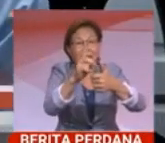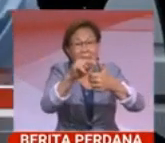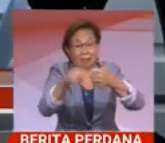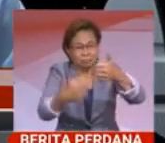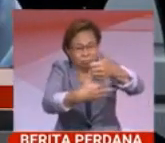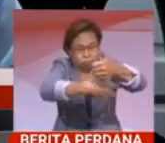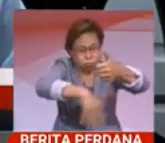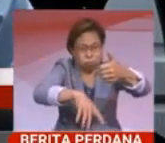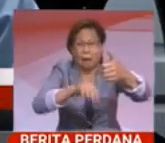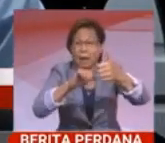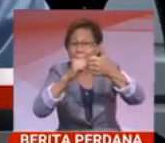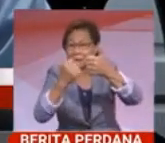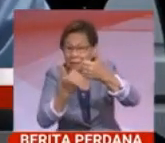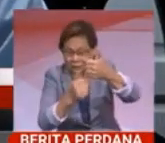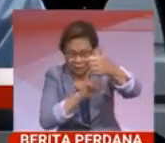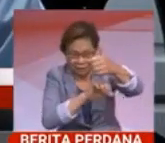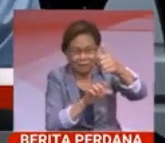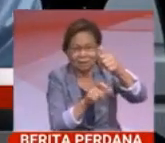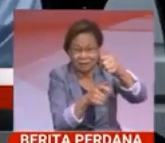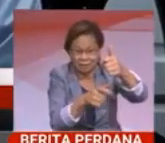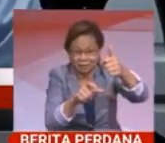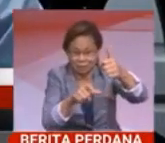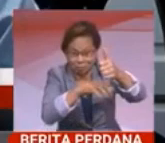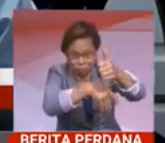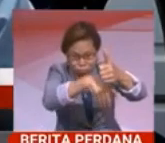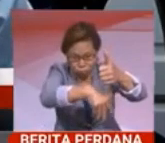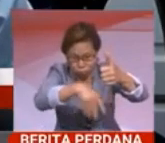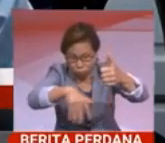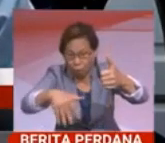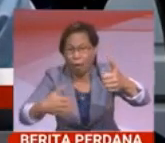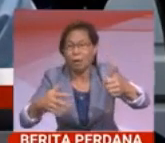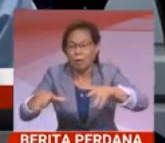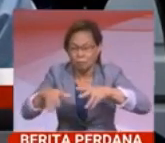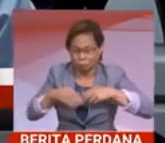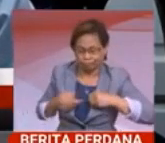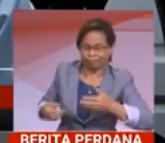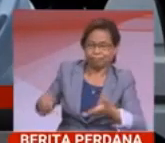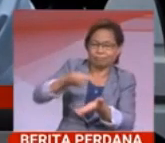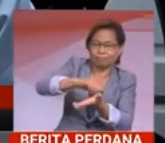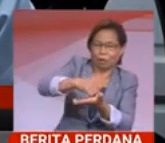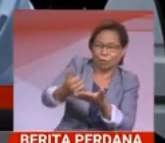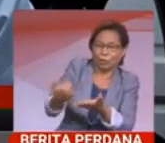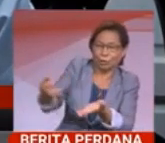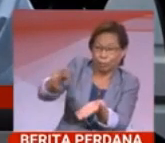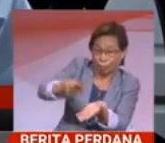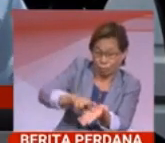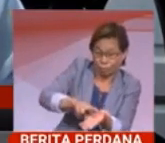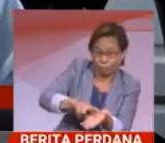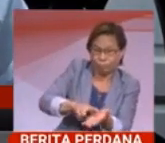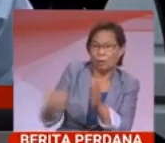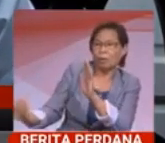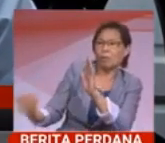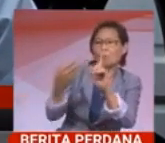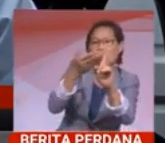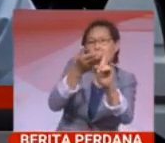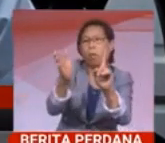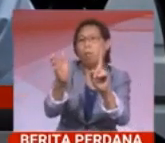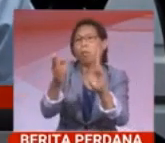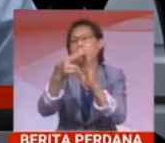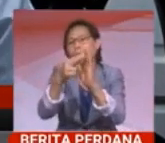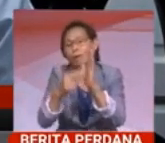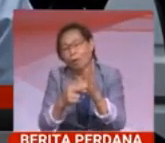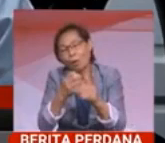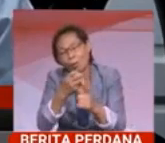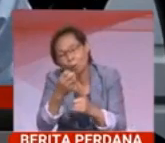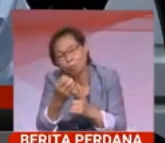melakukan nah cappuni adil kita menerima ufo direpost yang melanggar peraturan atau